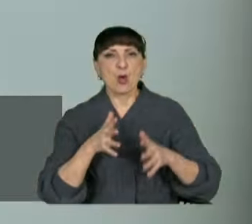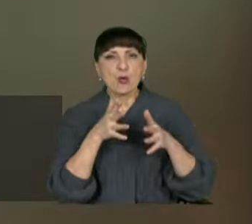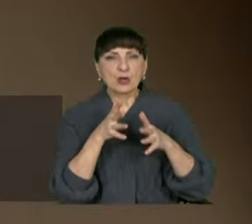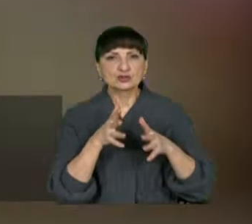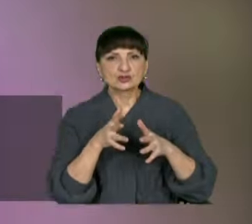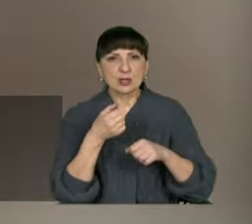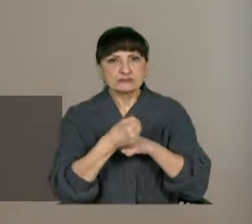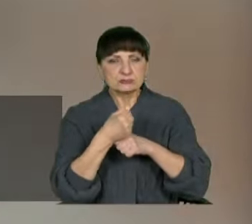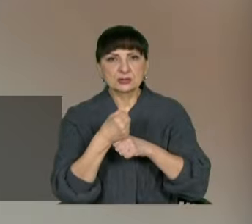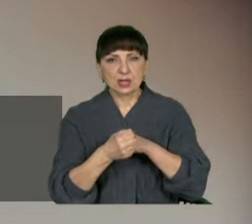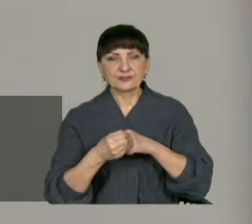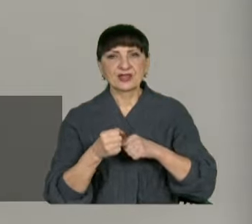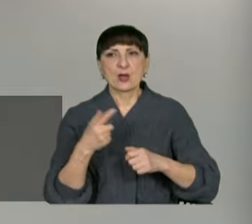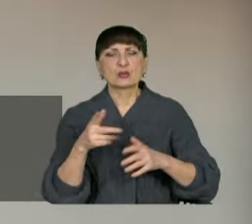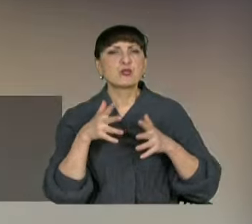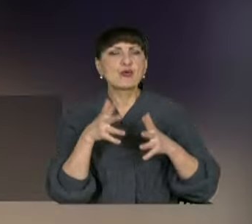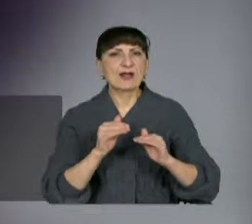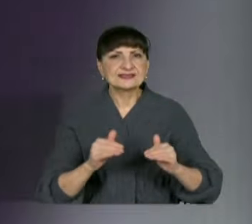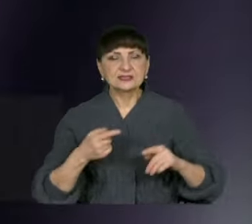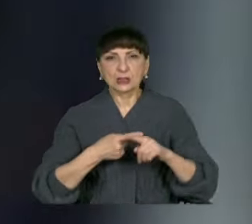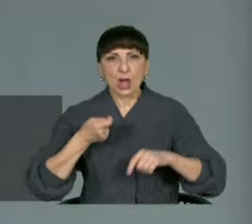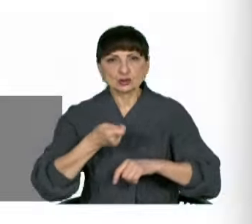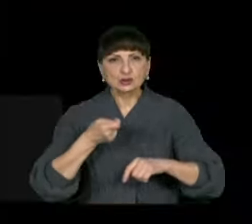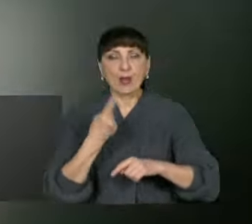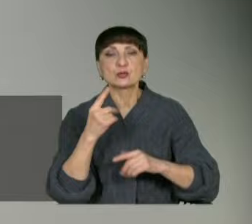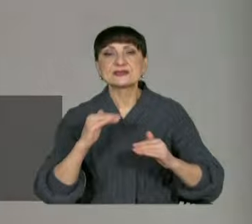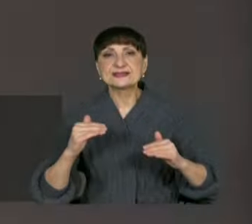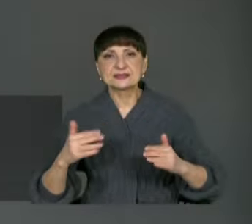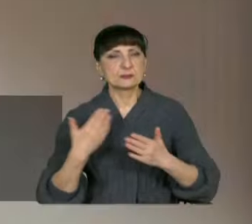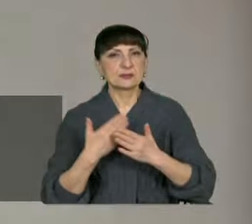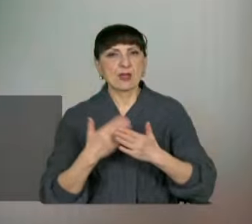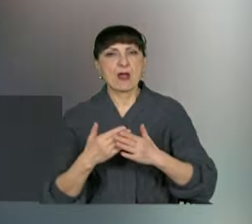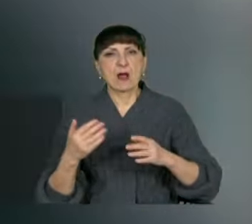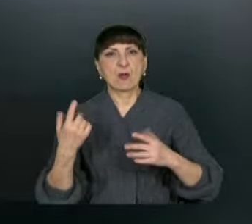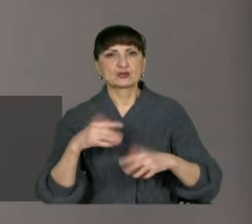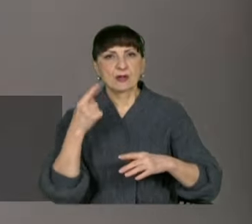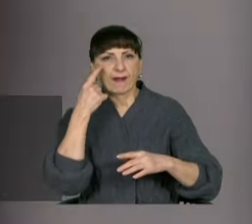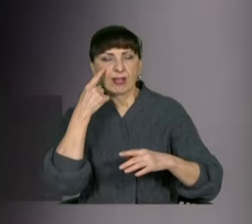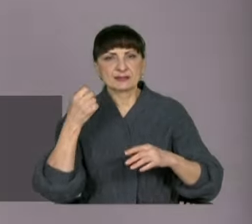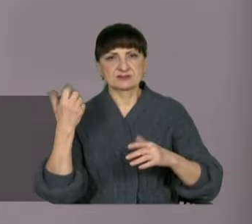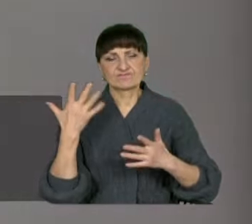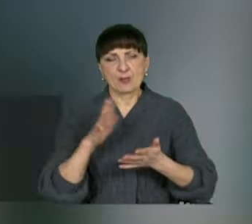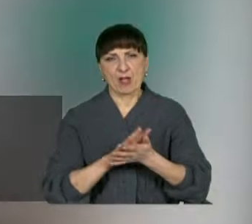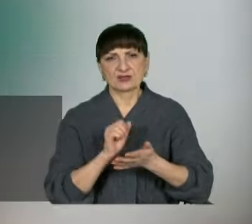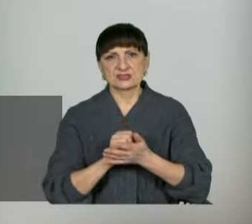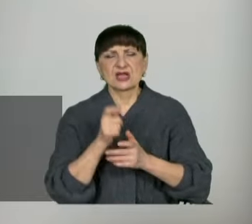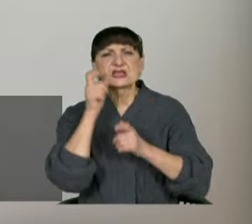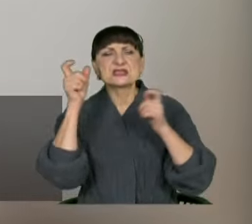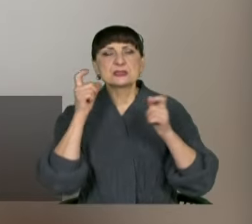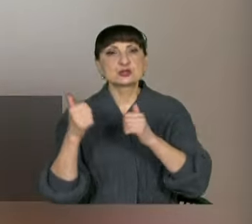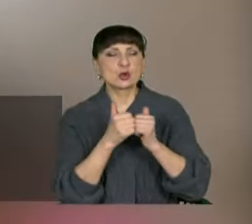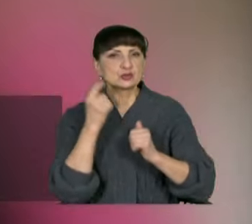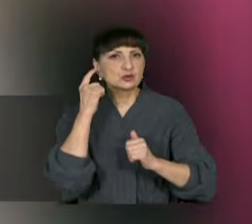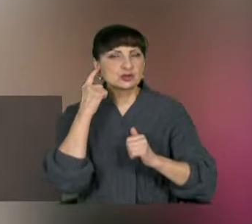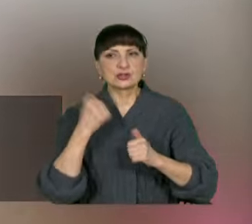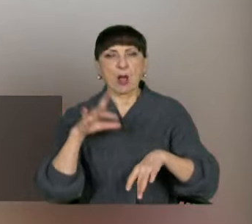им расправой. Изверг пугал их ножом, а одному из детей предположительно повредил глаз. На крик о помощи среагировали соседи,